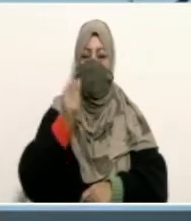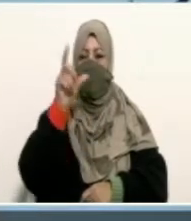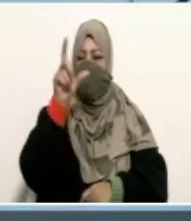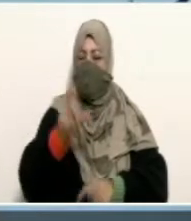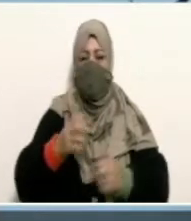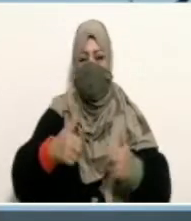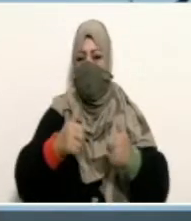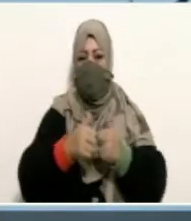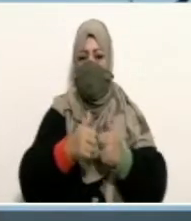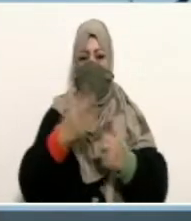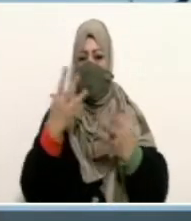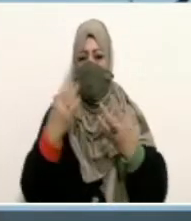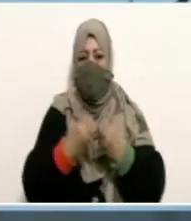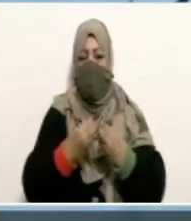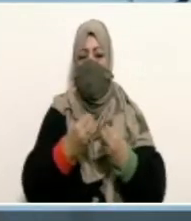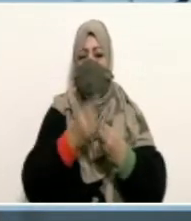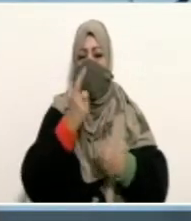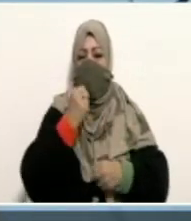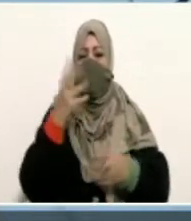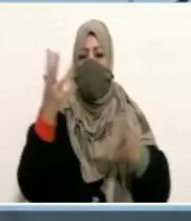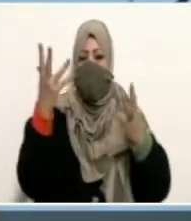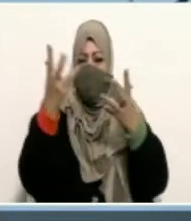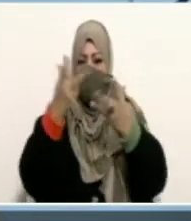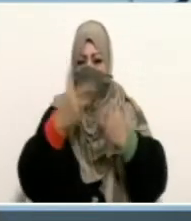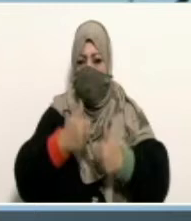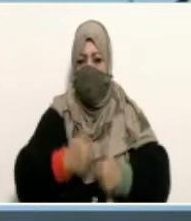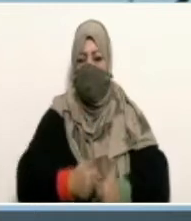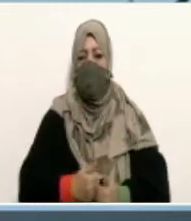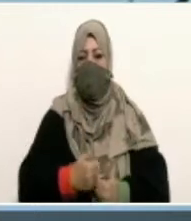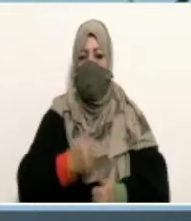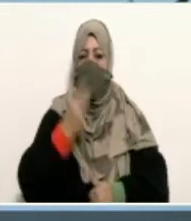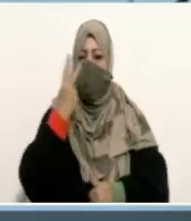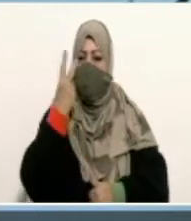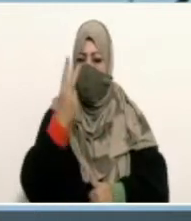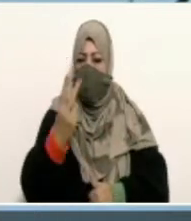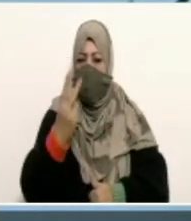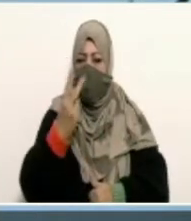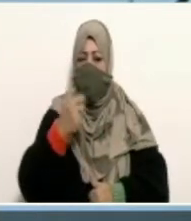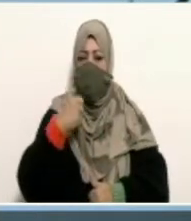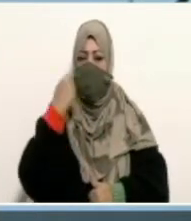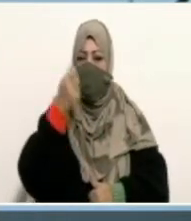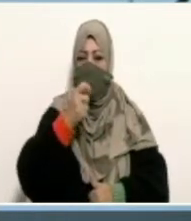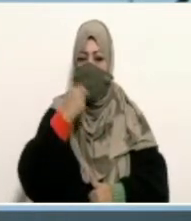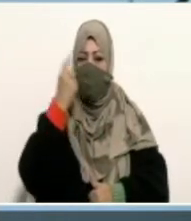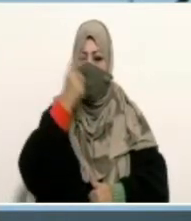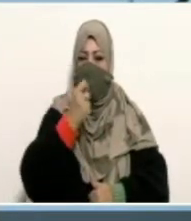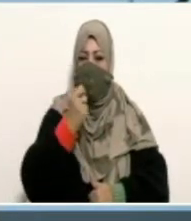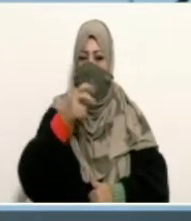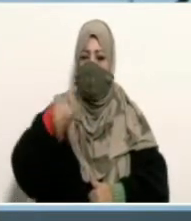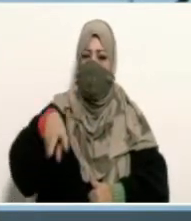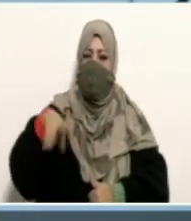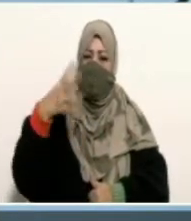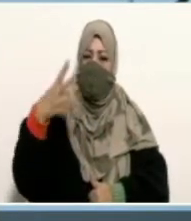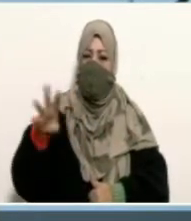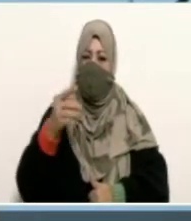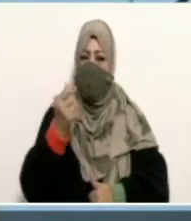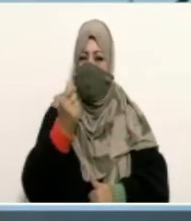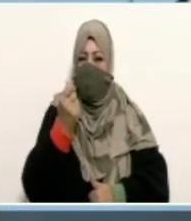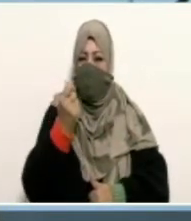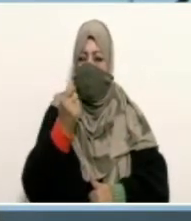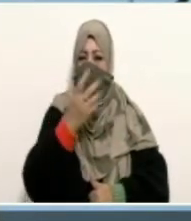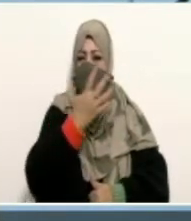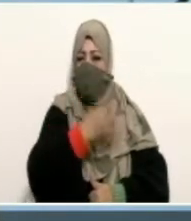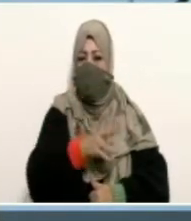الكفارات، مثلا عليه كفارتين، كل كفارة مثلا إذا قدرت ب40 دينار 40 و40 80،